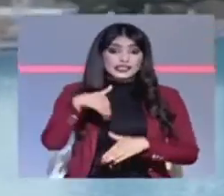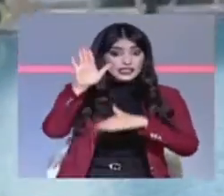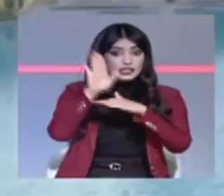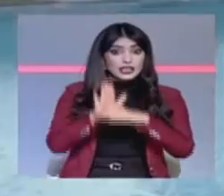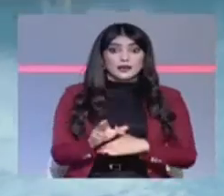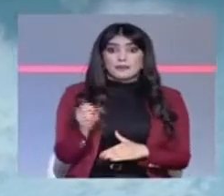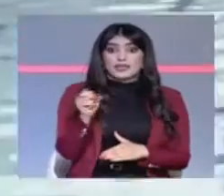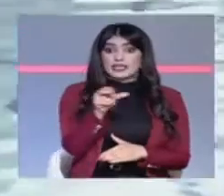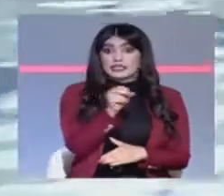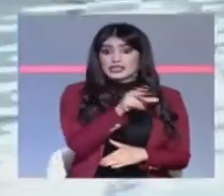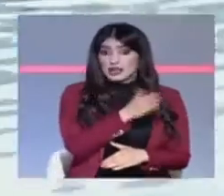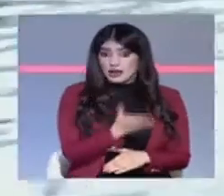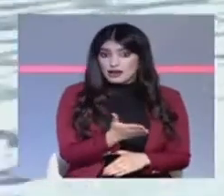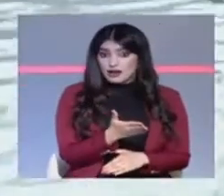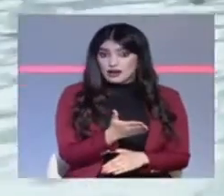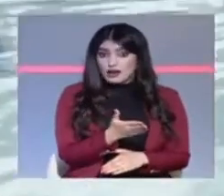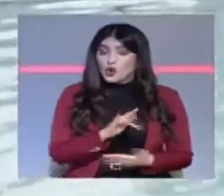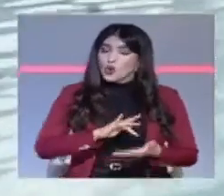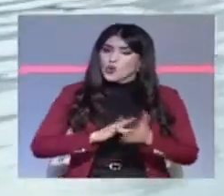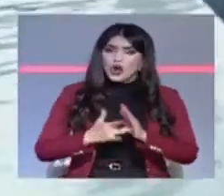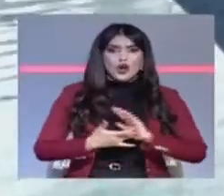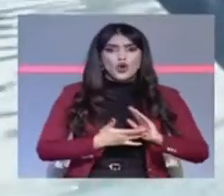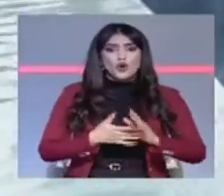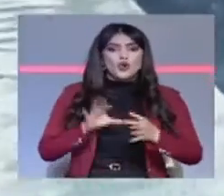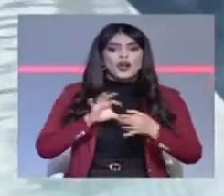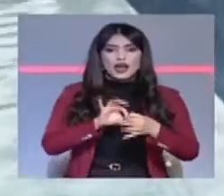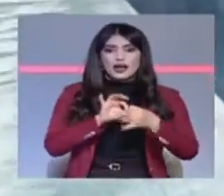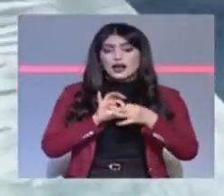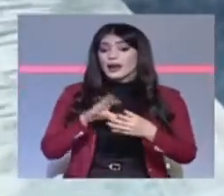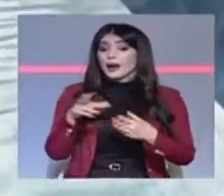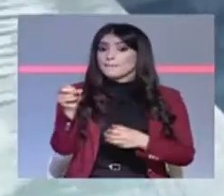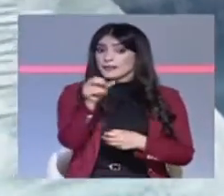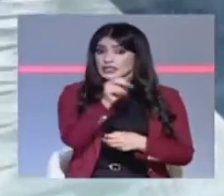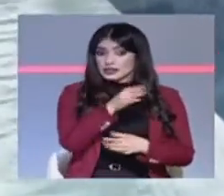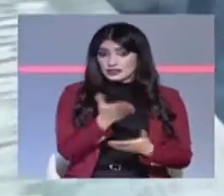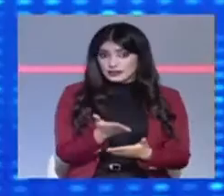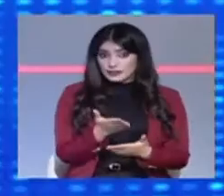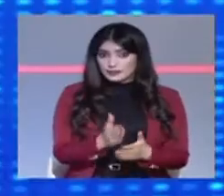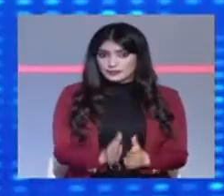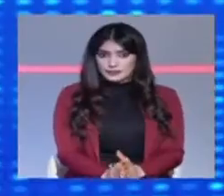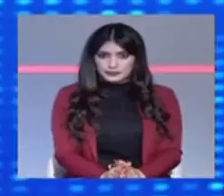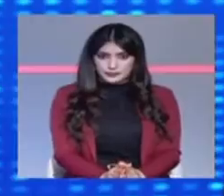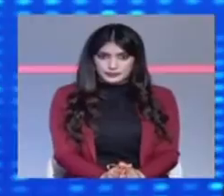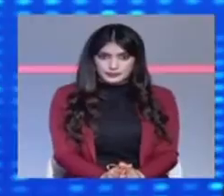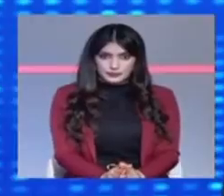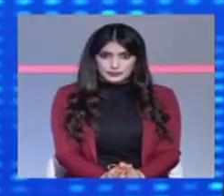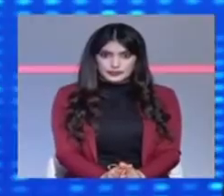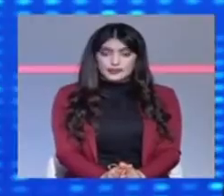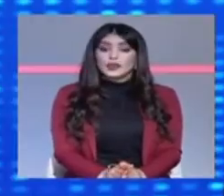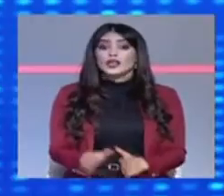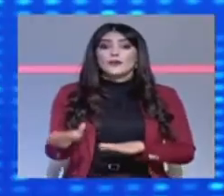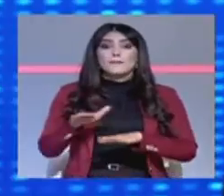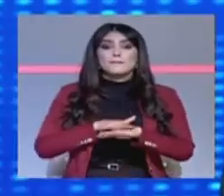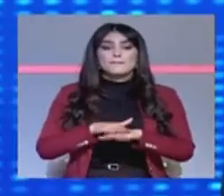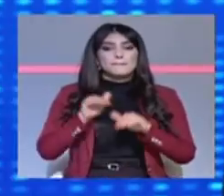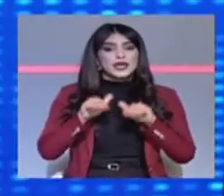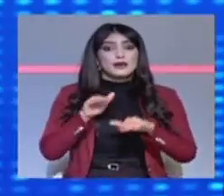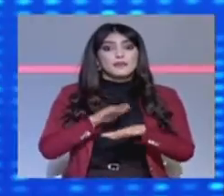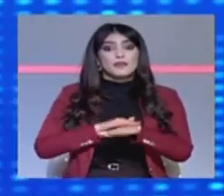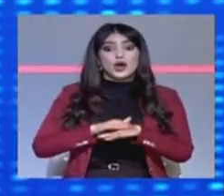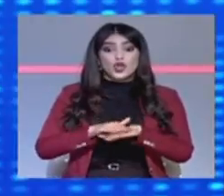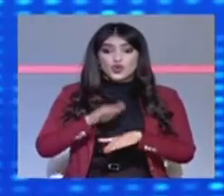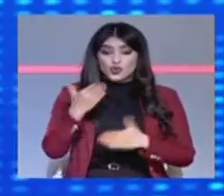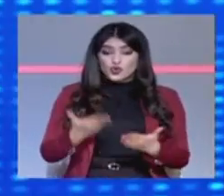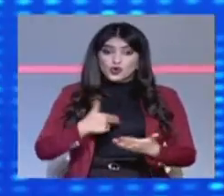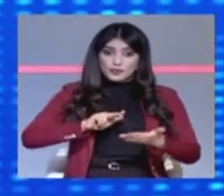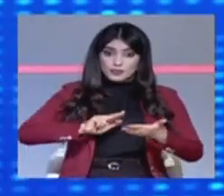القطاع السياحي والقطاعات المرتبطه به وفي السياق ذاته تم اليوم توقيع